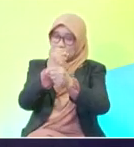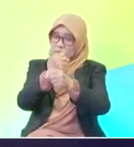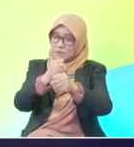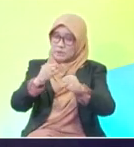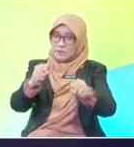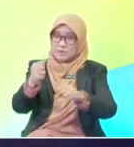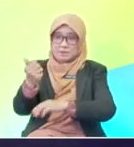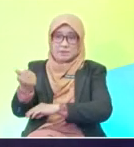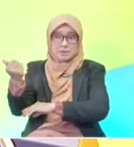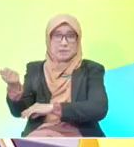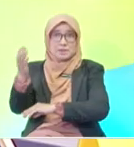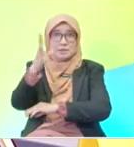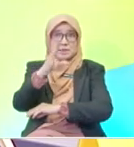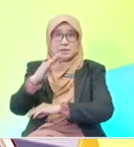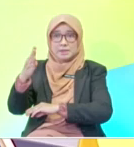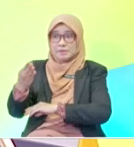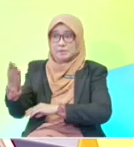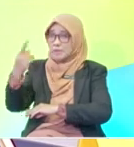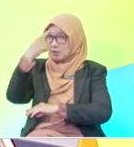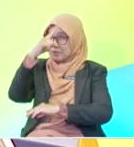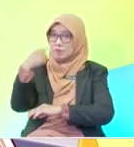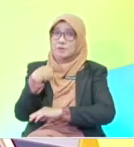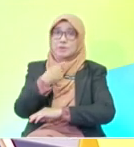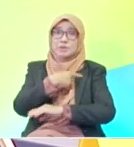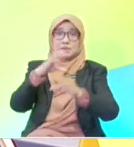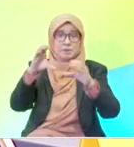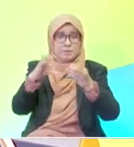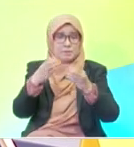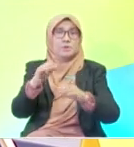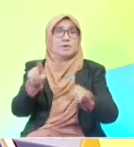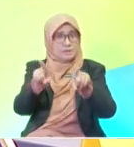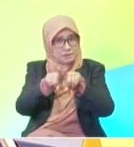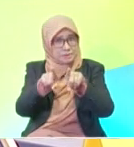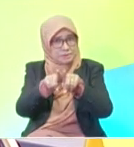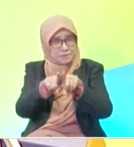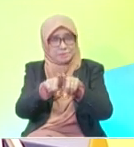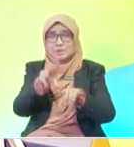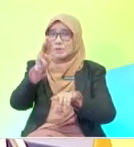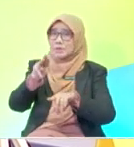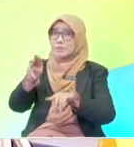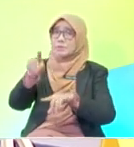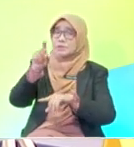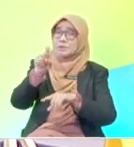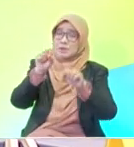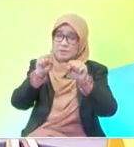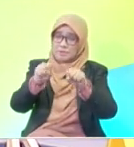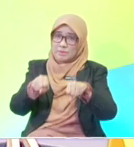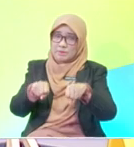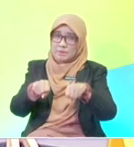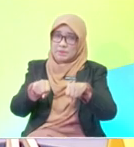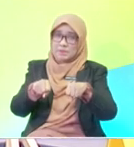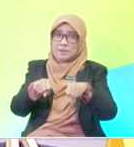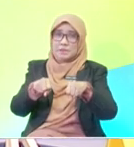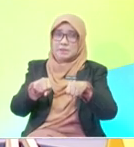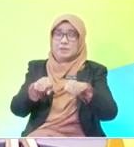dan bahan supaya kita dapat buat sama-samalah nanti. Bahan apa yang kita perlukan hari ini, cikgu? Okey, jadi murid-murid dekat rumah boleh pergilah dah pergi